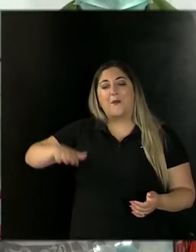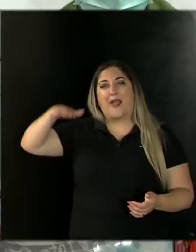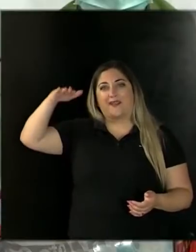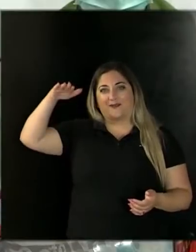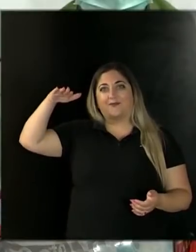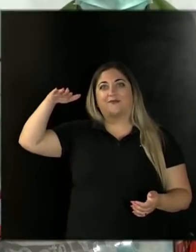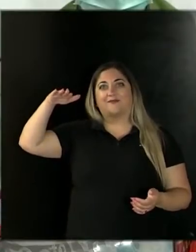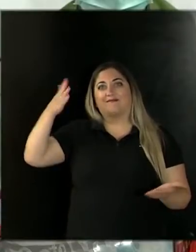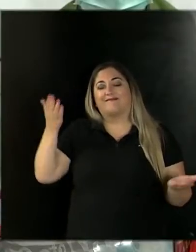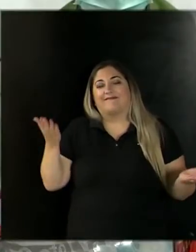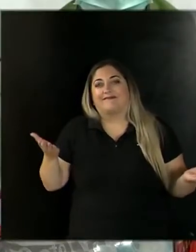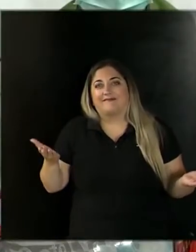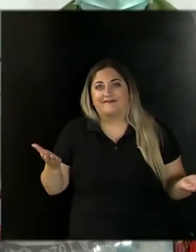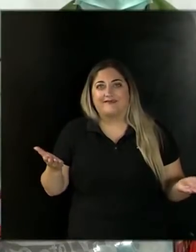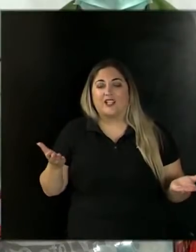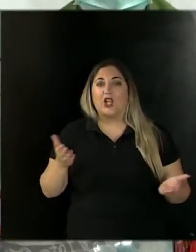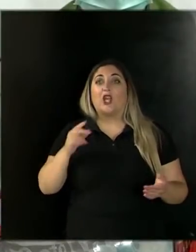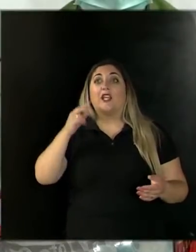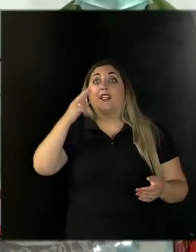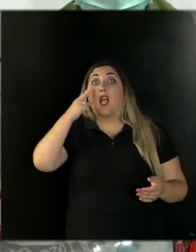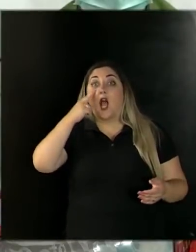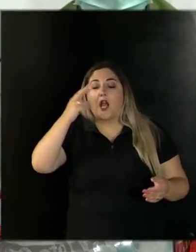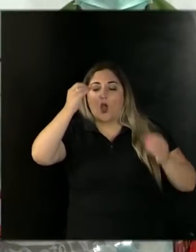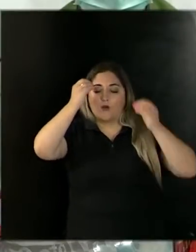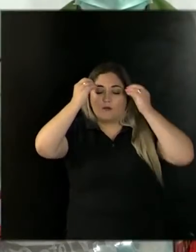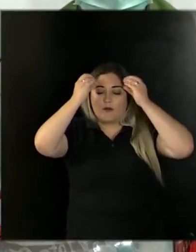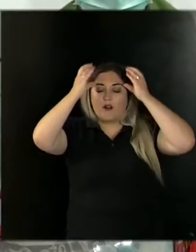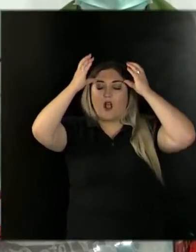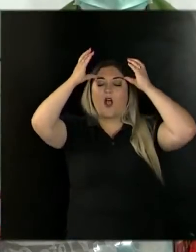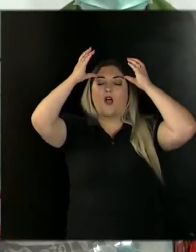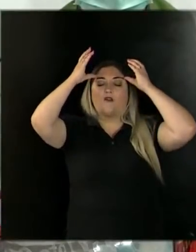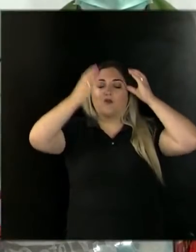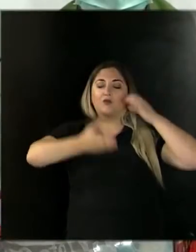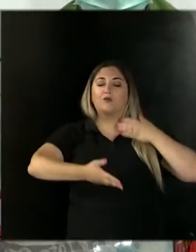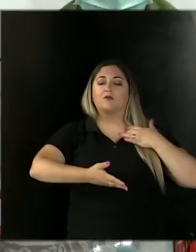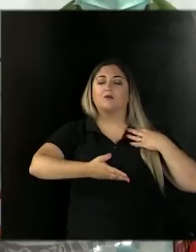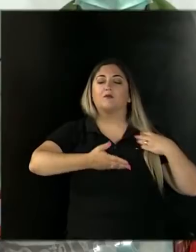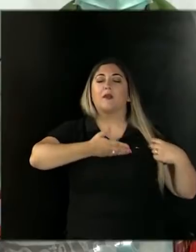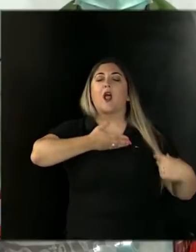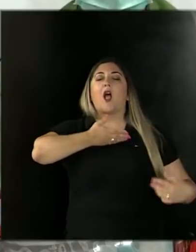u jikber fil-erf u fil-qawwa bħalma